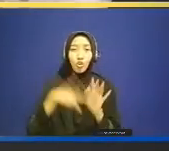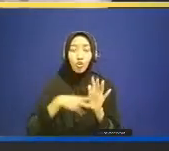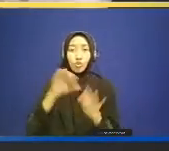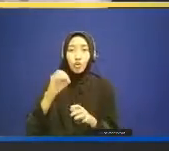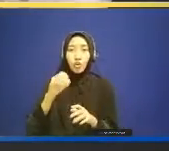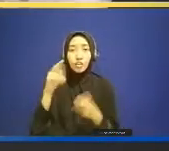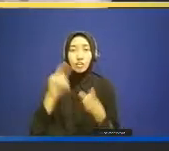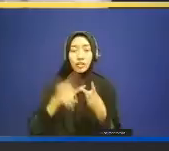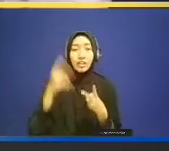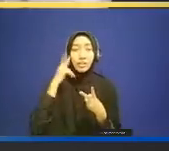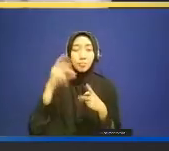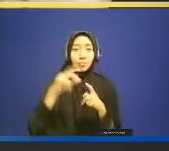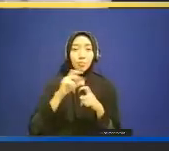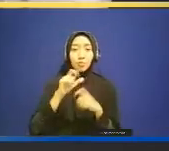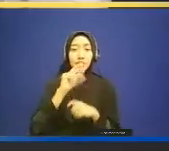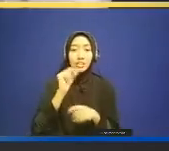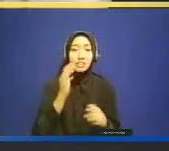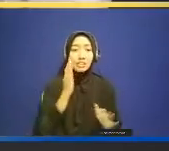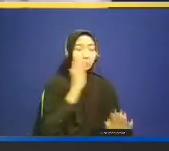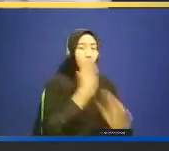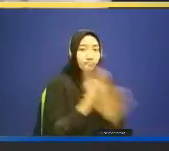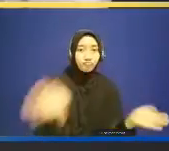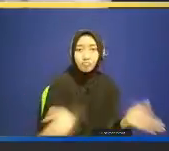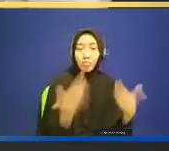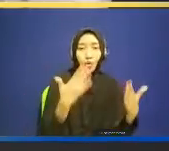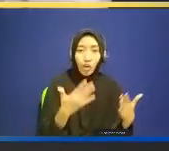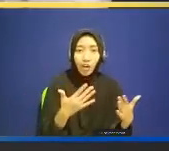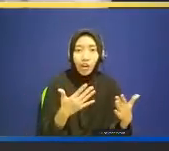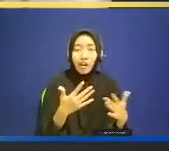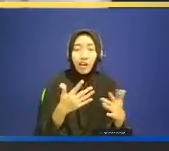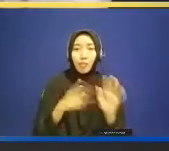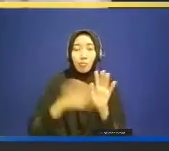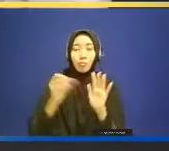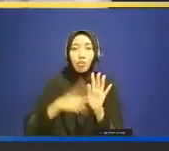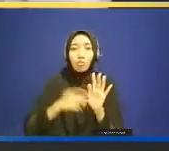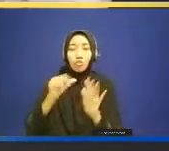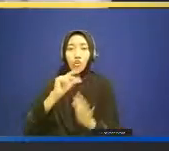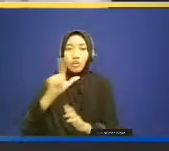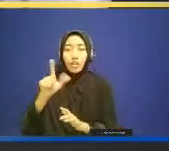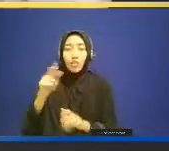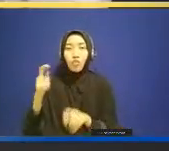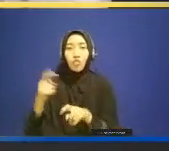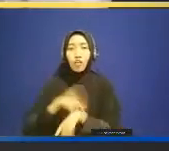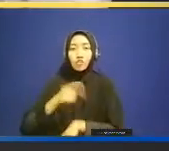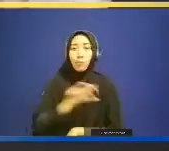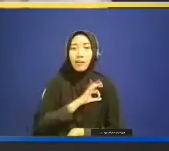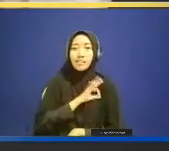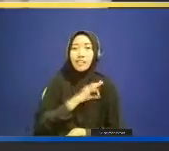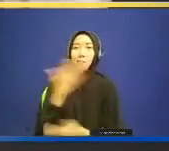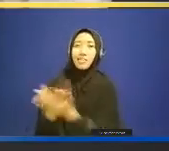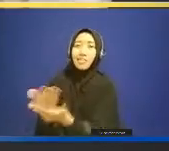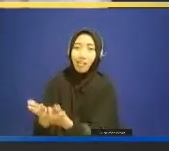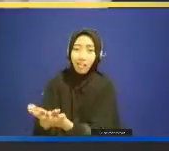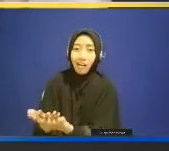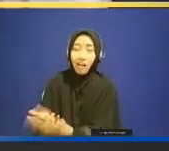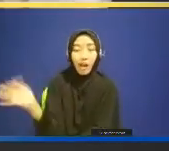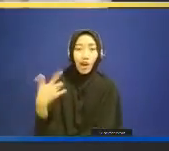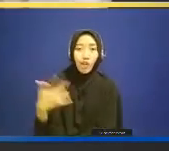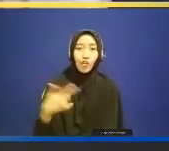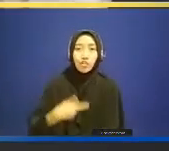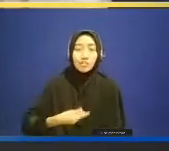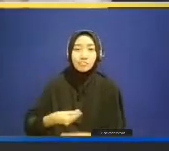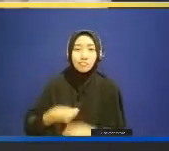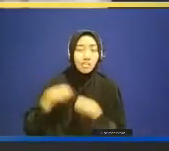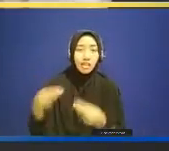berani mengatakan tidak dalam pembangunan monorel kepada wakil presiden Nah jadi Ayub dikasih